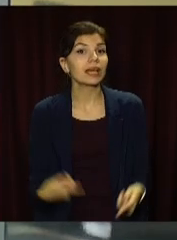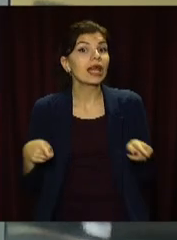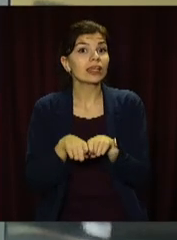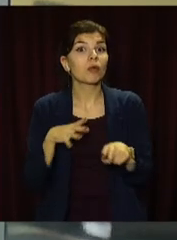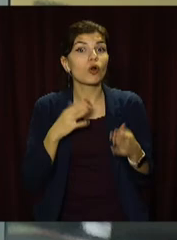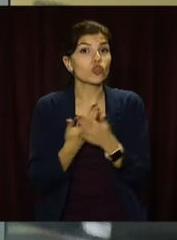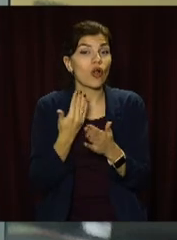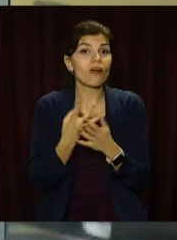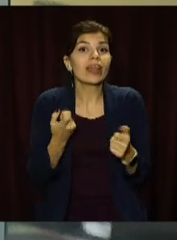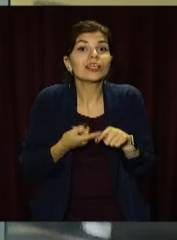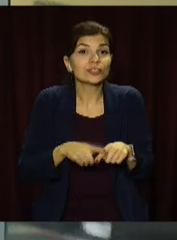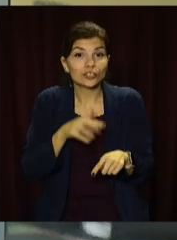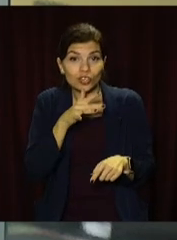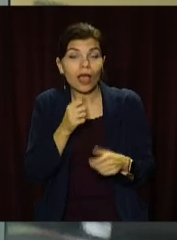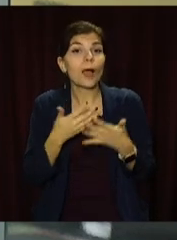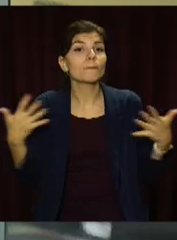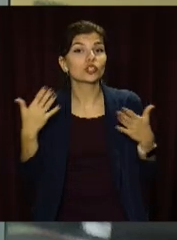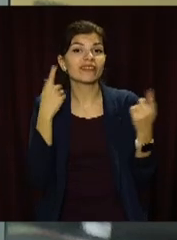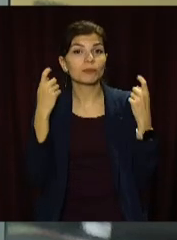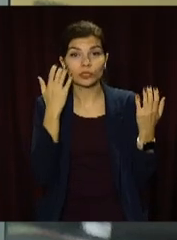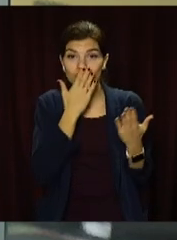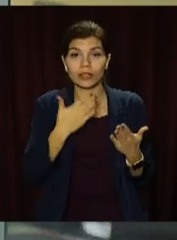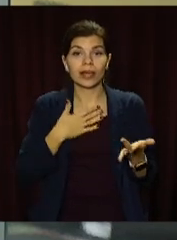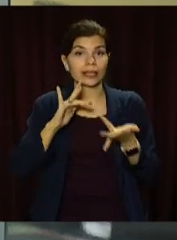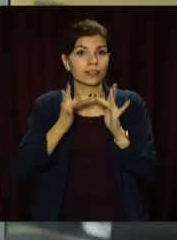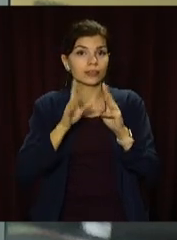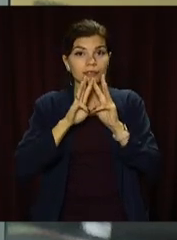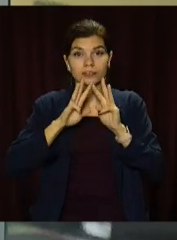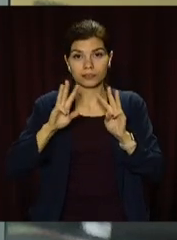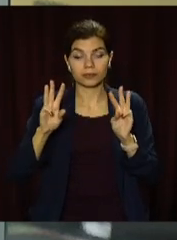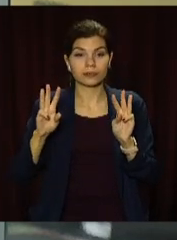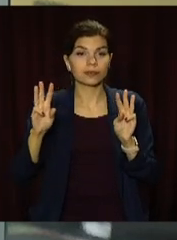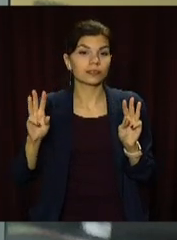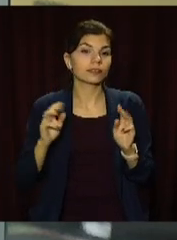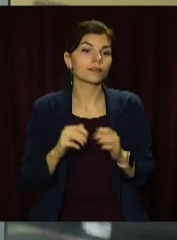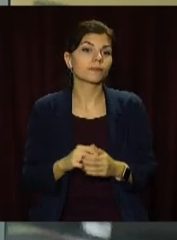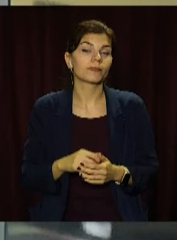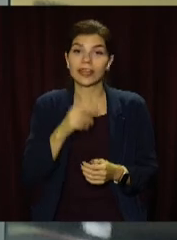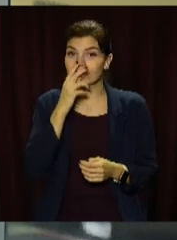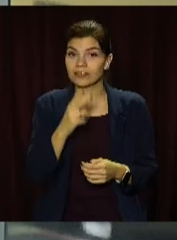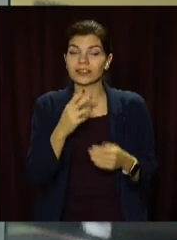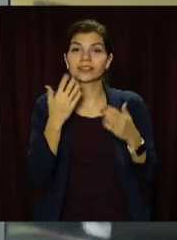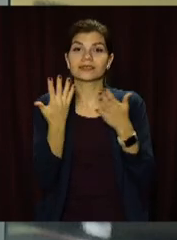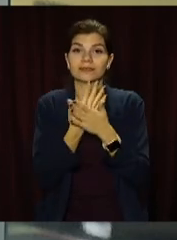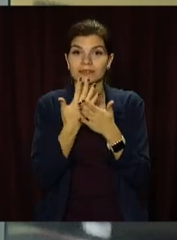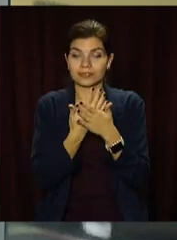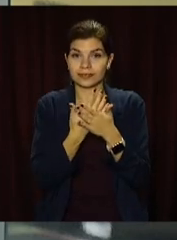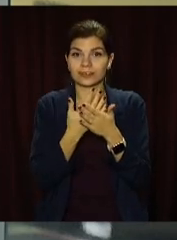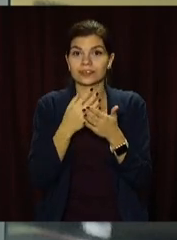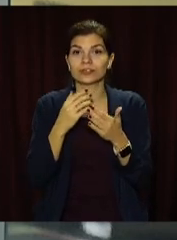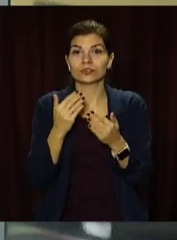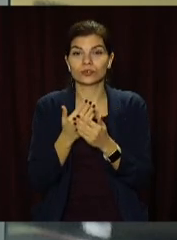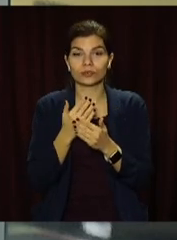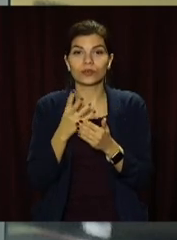були новини на цей час. А більше інформації читайте на нашому сайті opentv.media. Дивіться сюжети в соціальних мережах